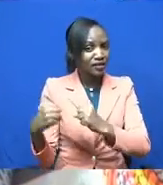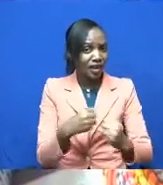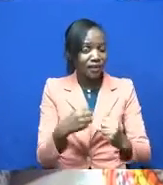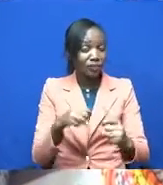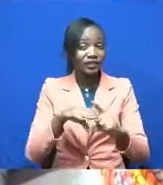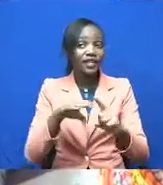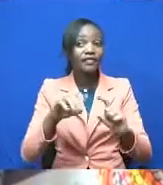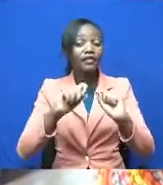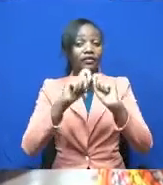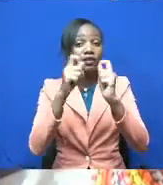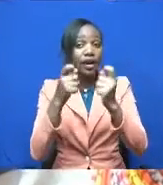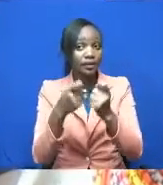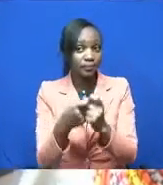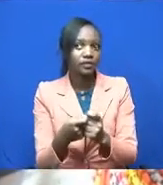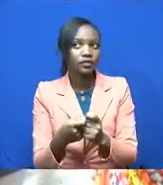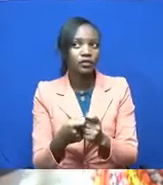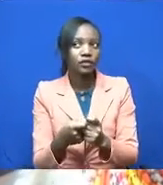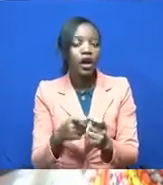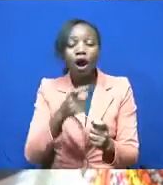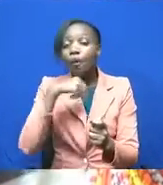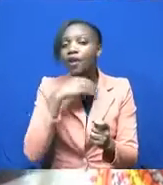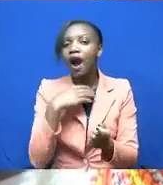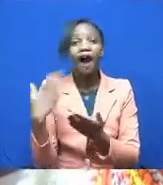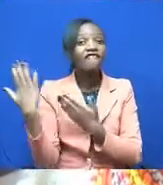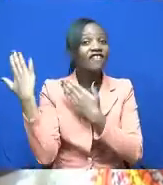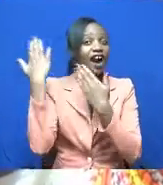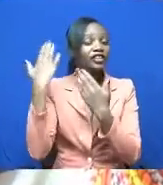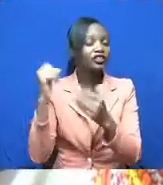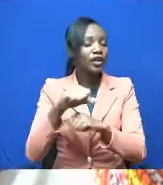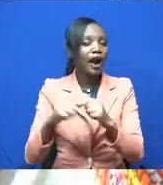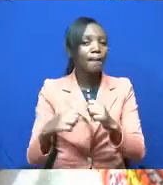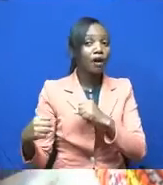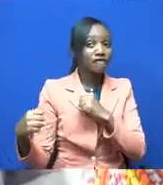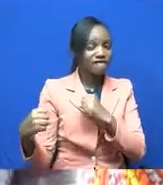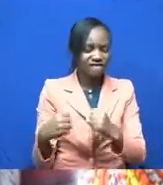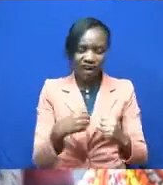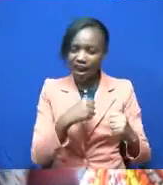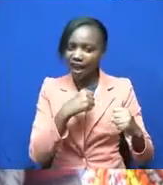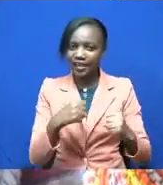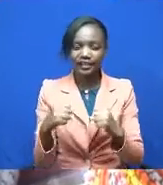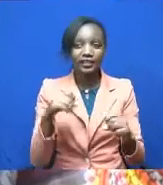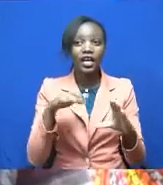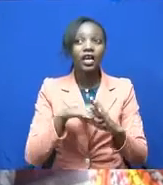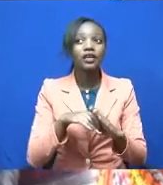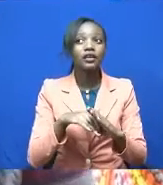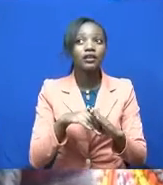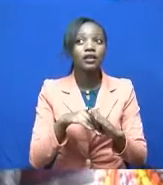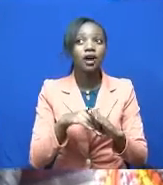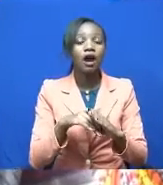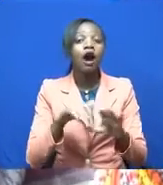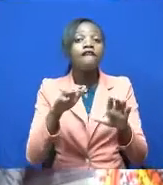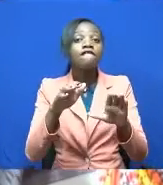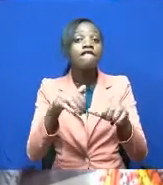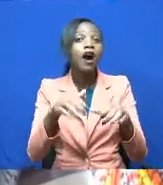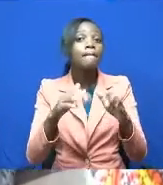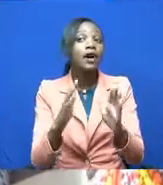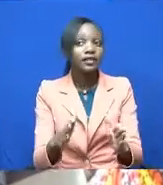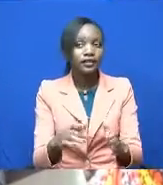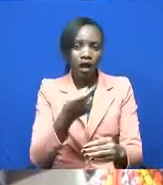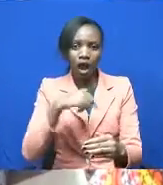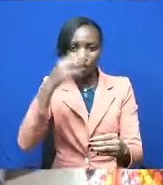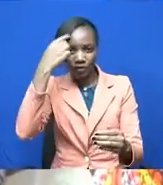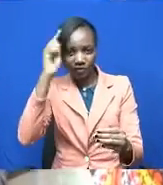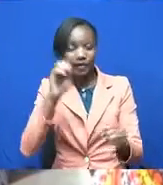Ardhi yetu sisi ni ardhi ambayo ilikuwa ina historia ya mambo ya vita, ya kupigana kati ya pastoralist na farmers. So tukaona ni